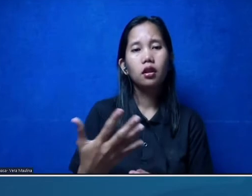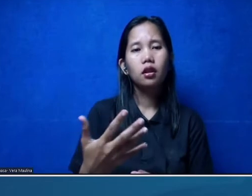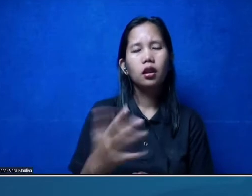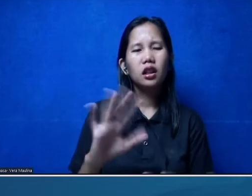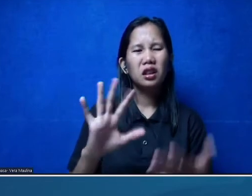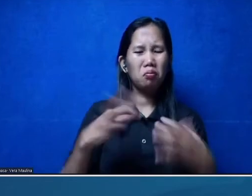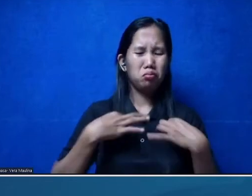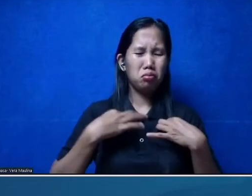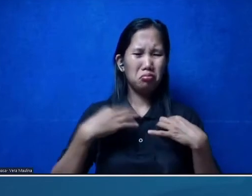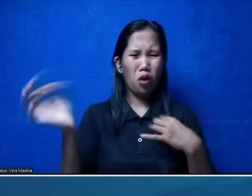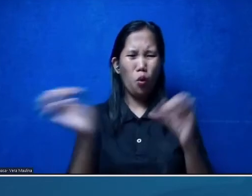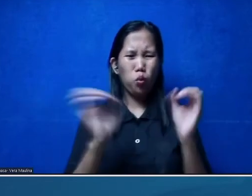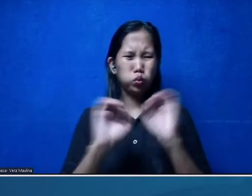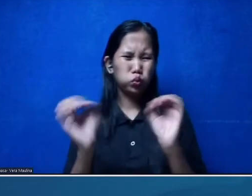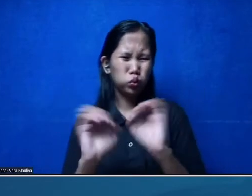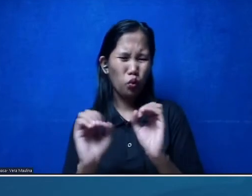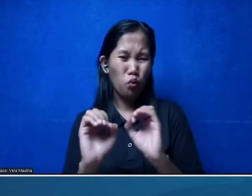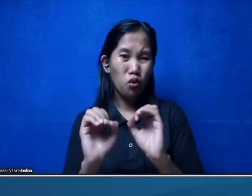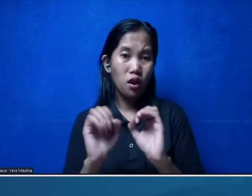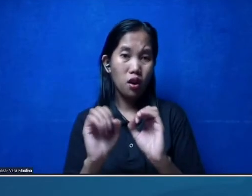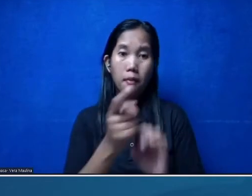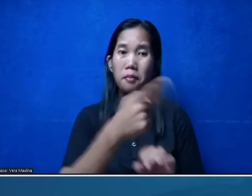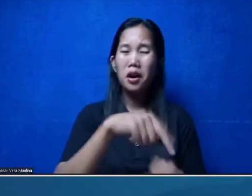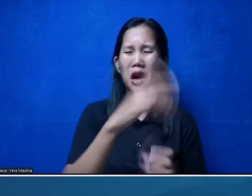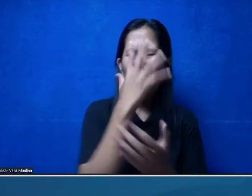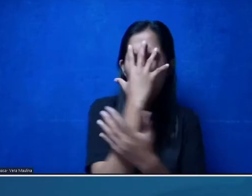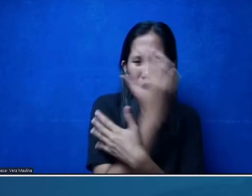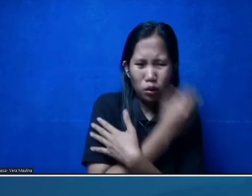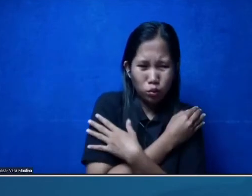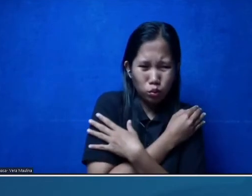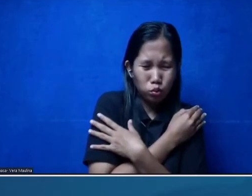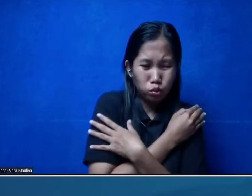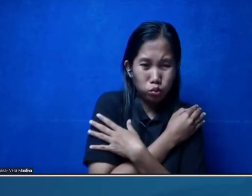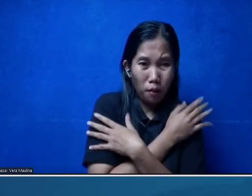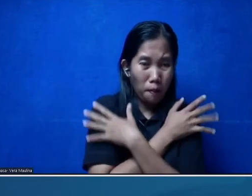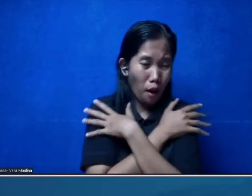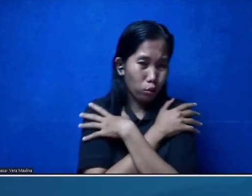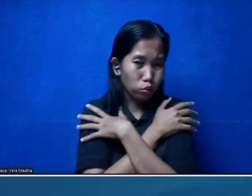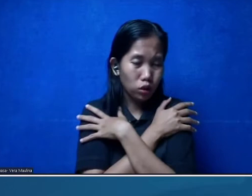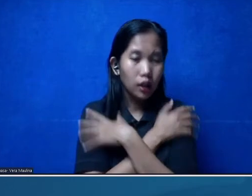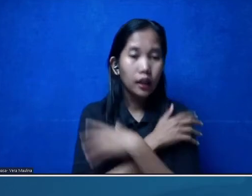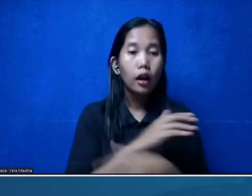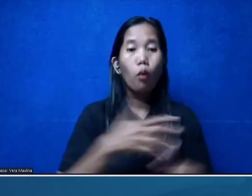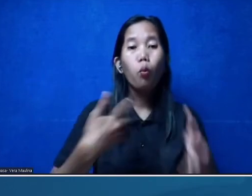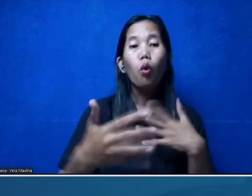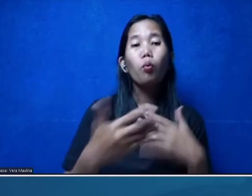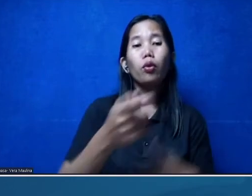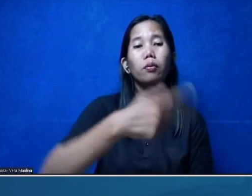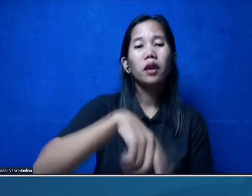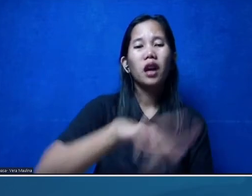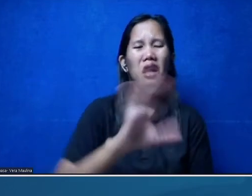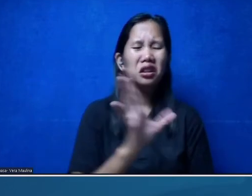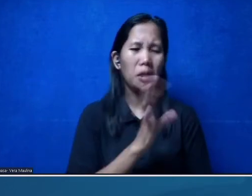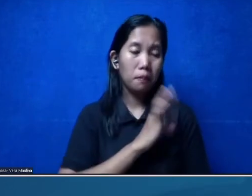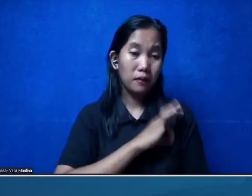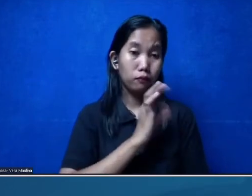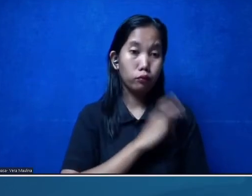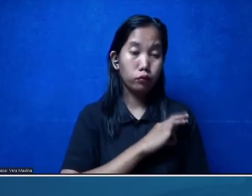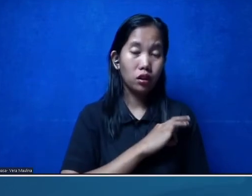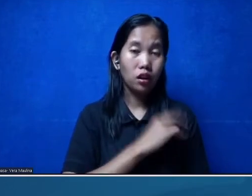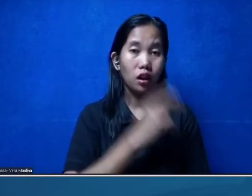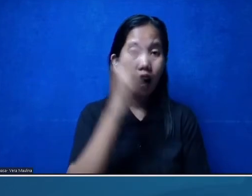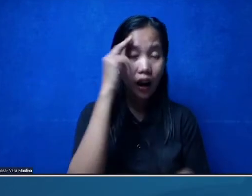mereka anda pakaian kemuliaan Allah mereka belum berdosa tapi ketika mereka sudah berdosa pakaian kemudian Allah itu dengan sendirinya